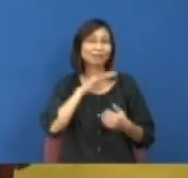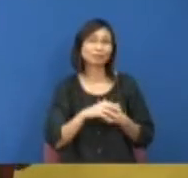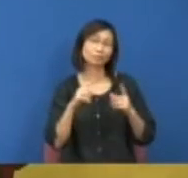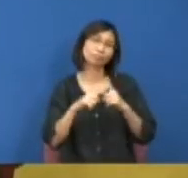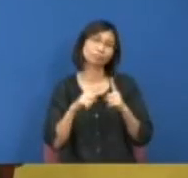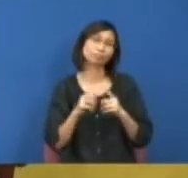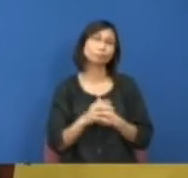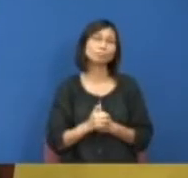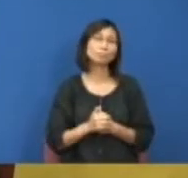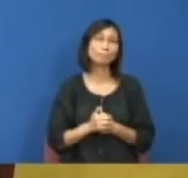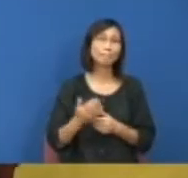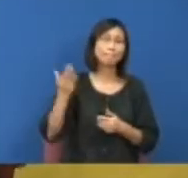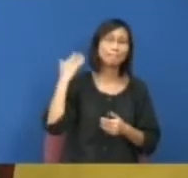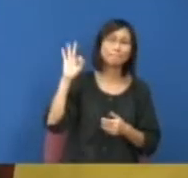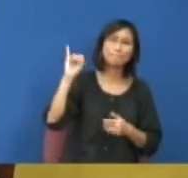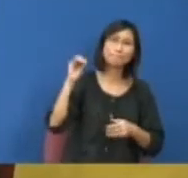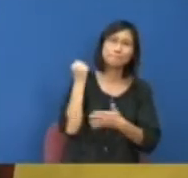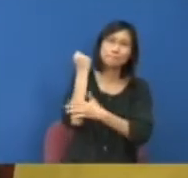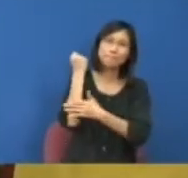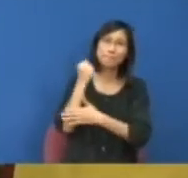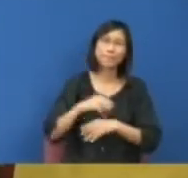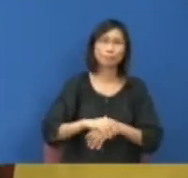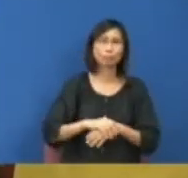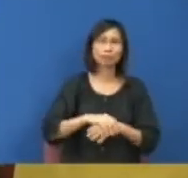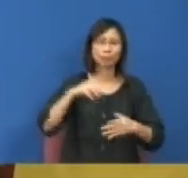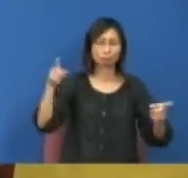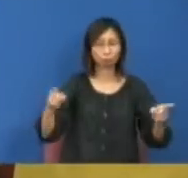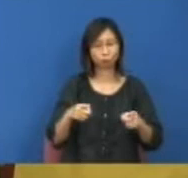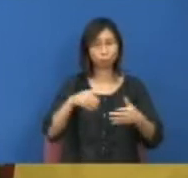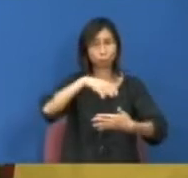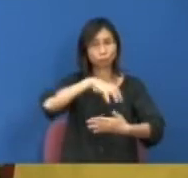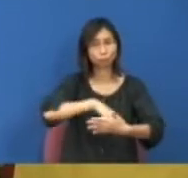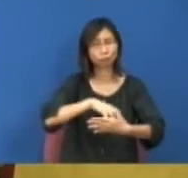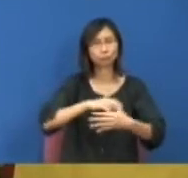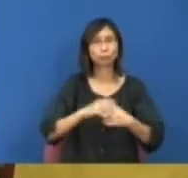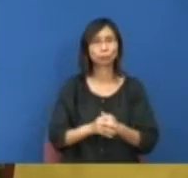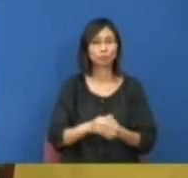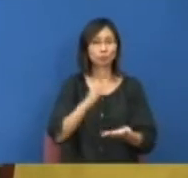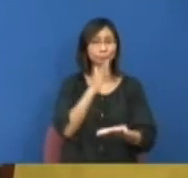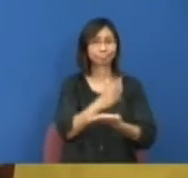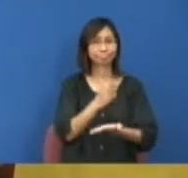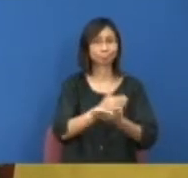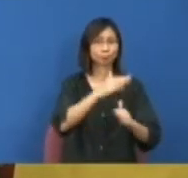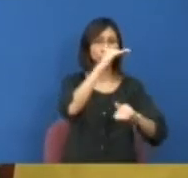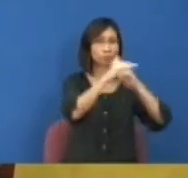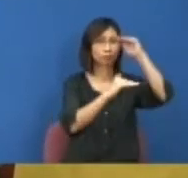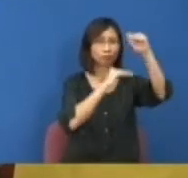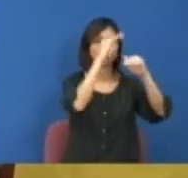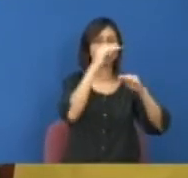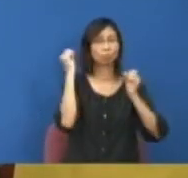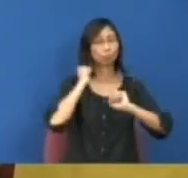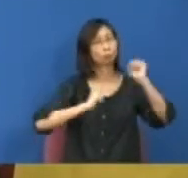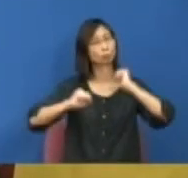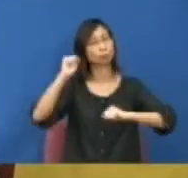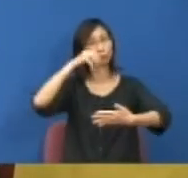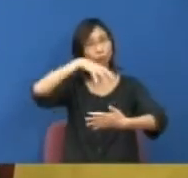的那個運動裏面，在很短時間裏面其實都會看到原來不同階級的人呢，在整個革命運動裏面呢，